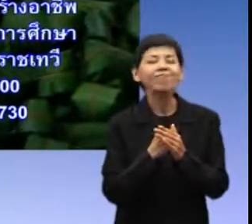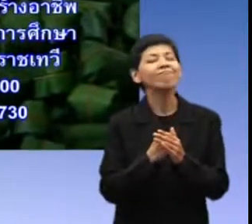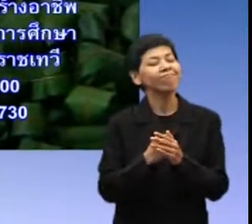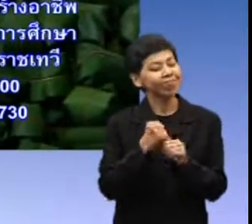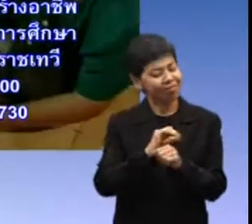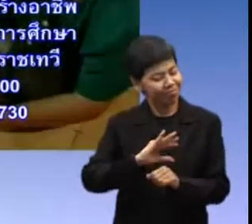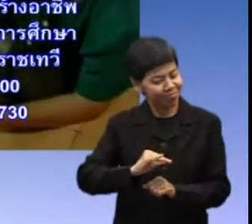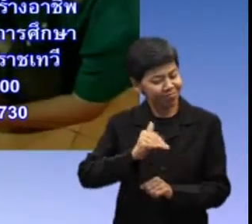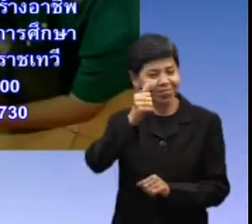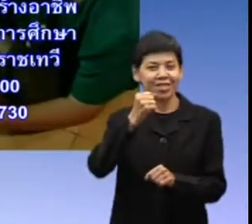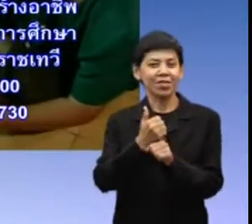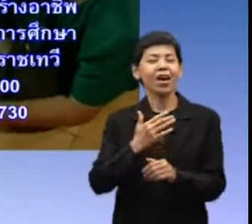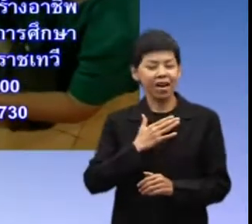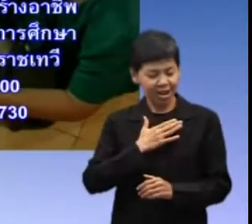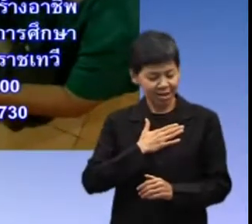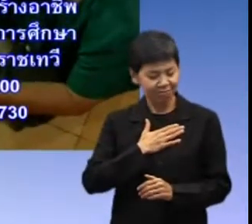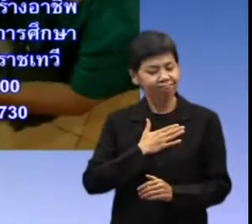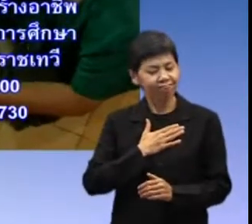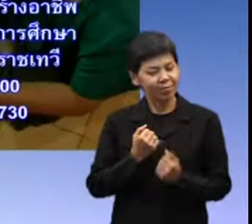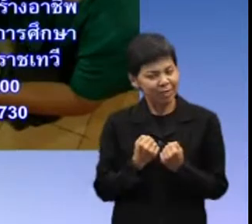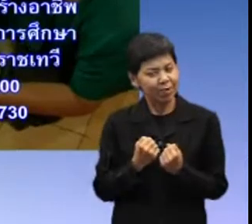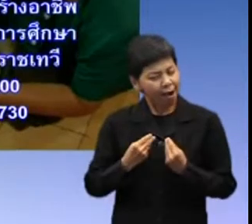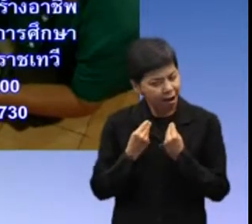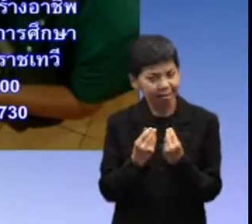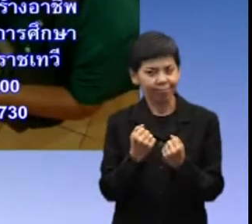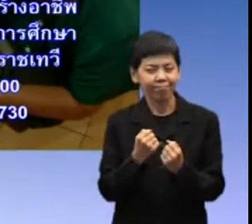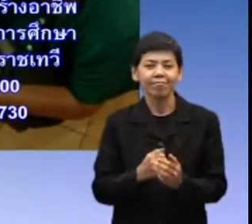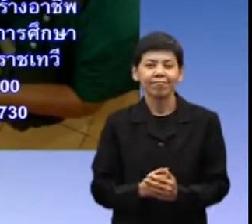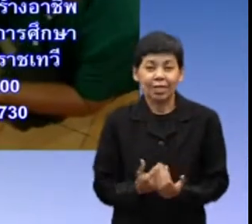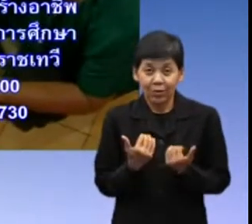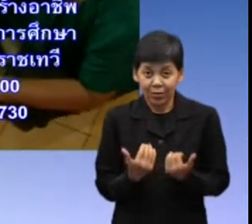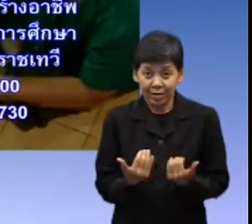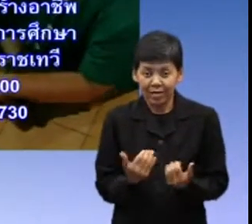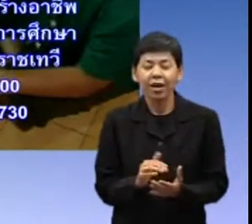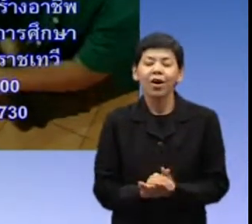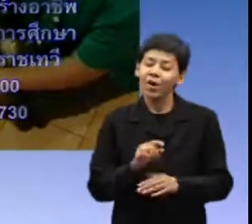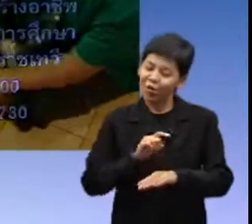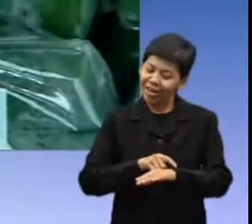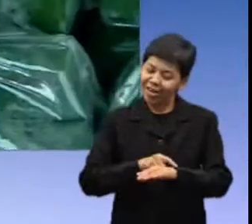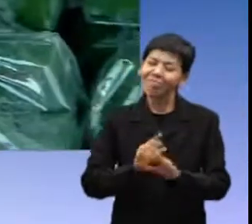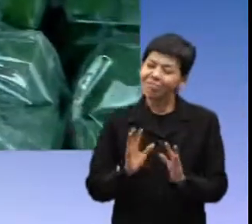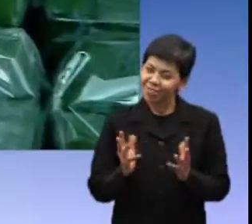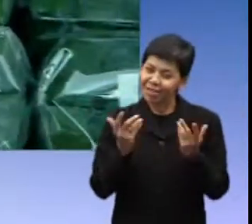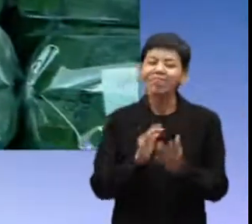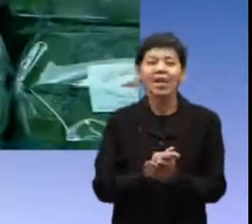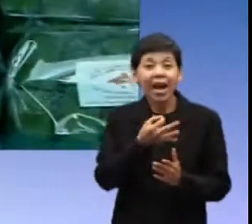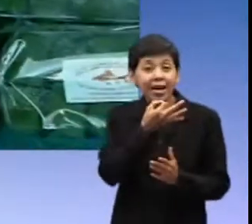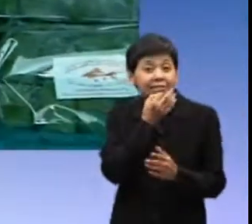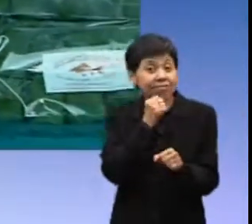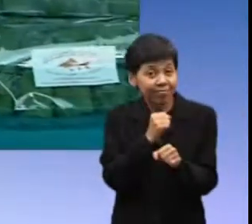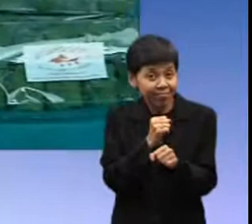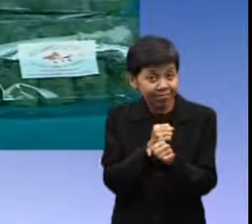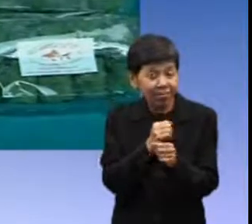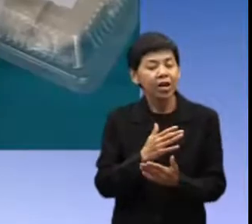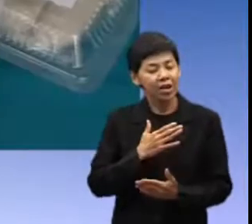าถึงคุณผู้ชมอย่างแน่นอนเราขอเป็นกำลังใจให้นะครับสำหรับวันนี้เวลาหมดลงแล้วสร้างง